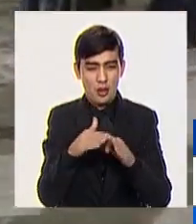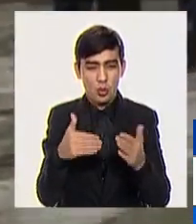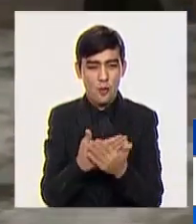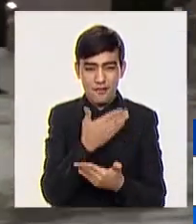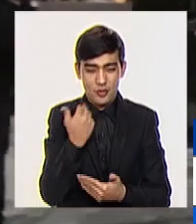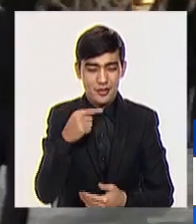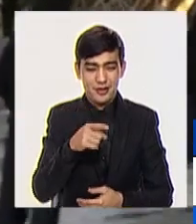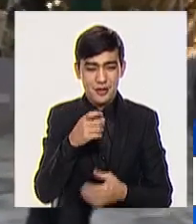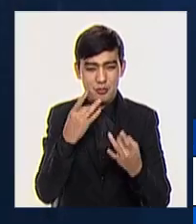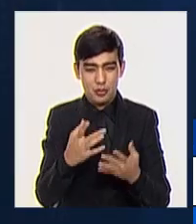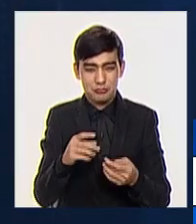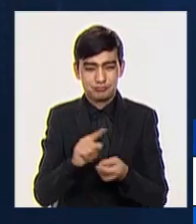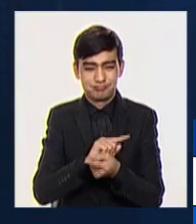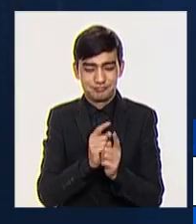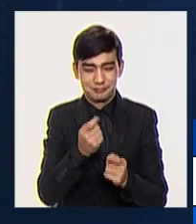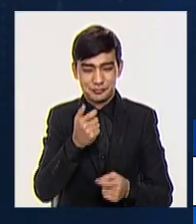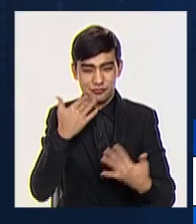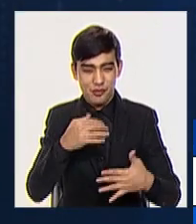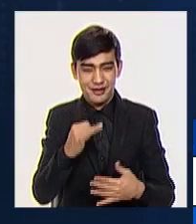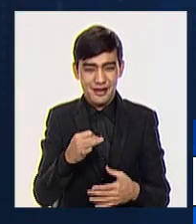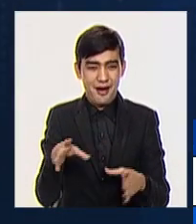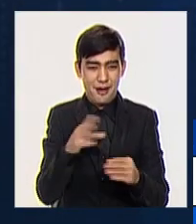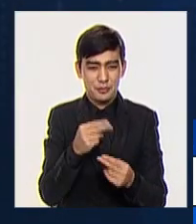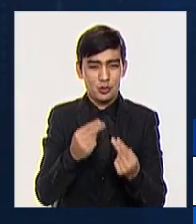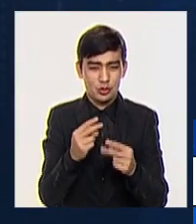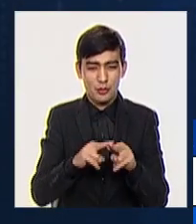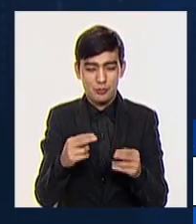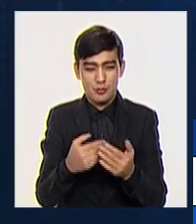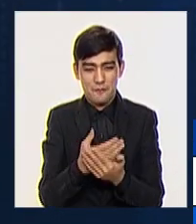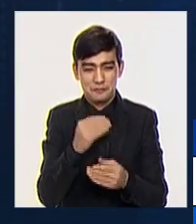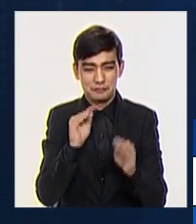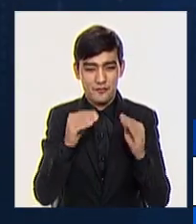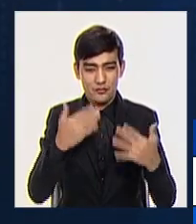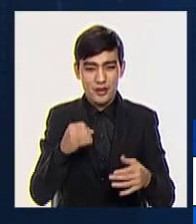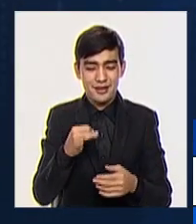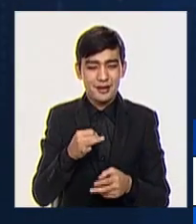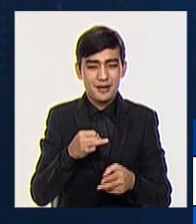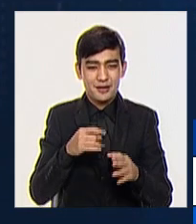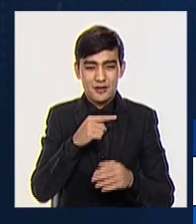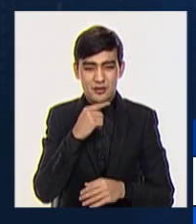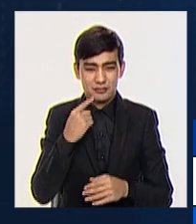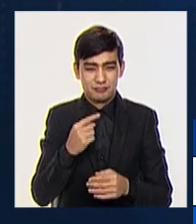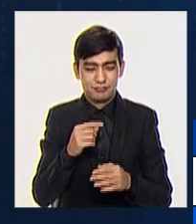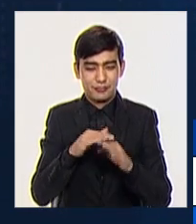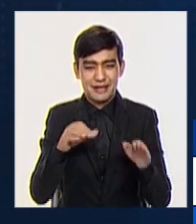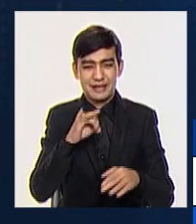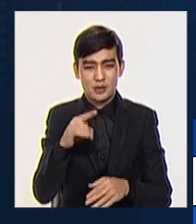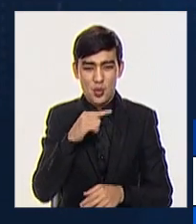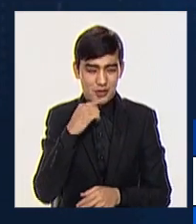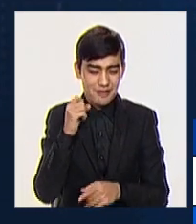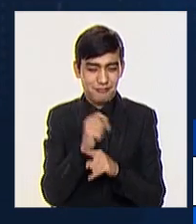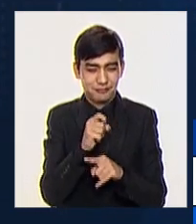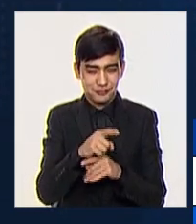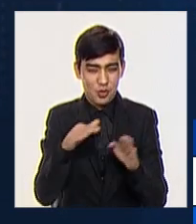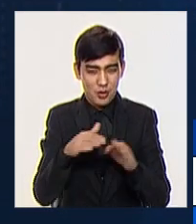просто в этом году реконструировали, так же, как и все игрушки. Саму ель когда-то привозили из России, а игрушки